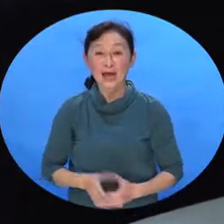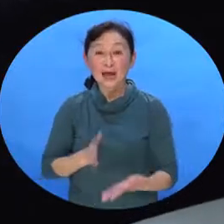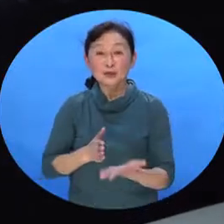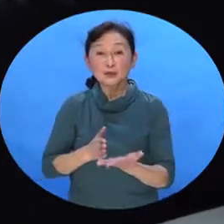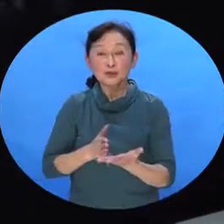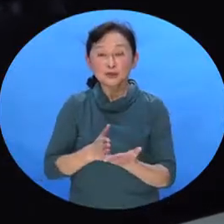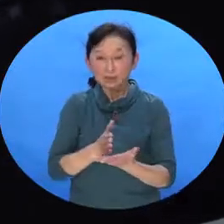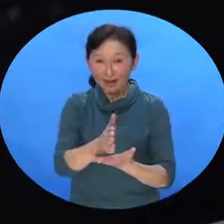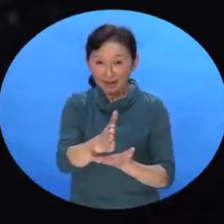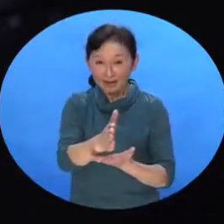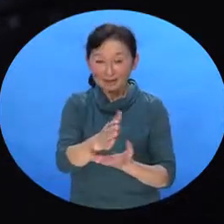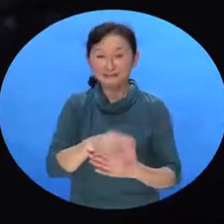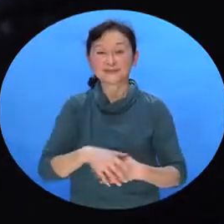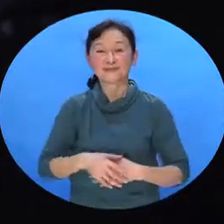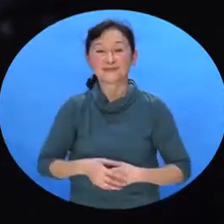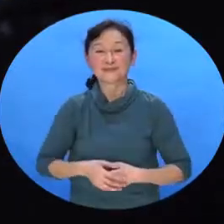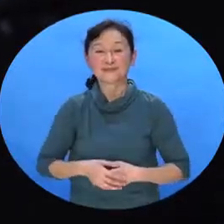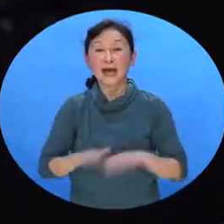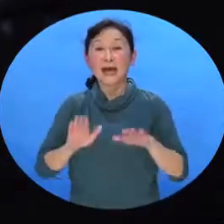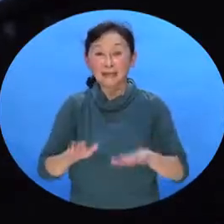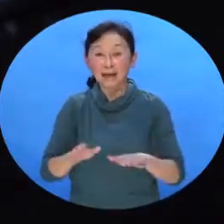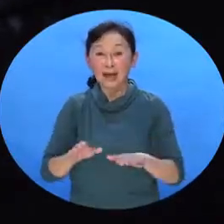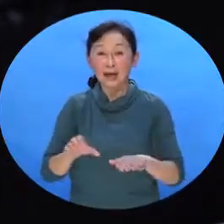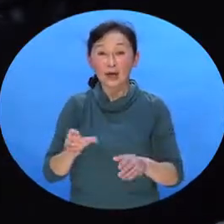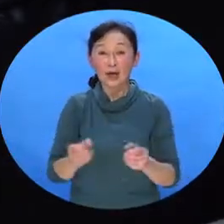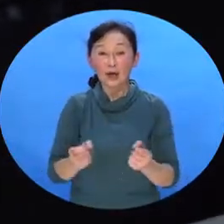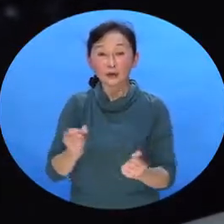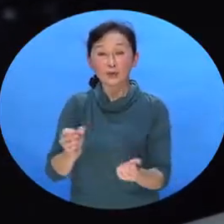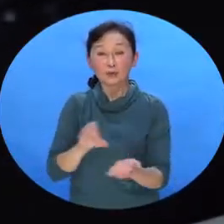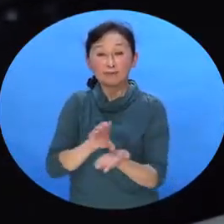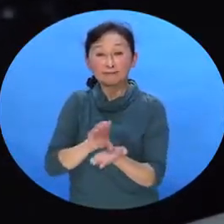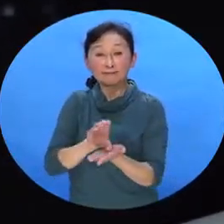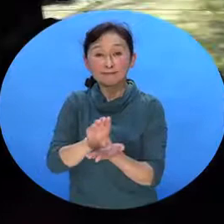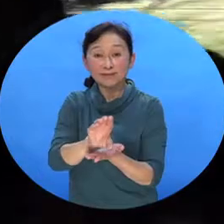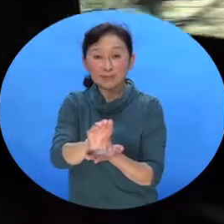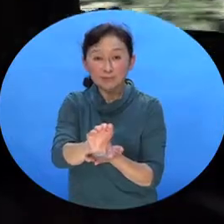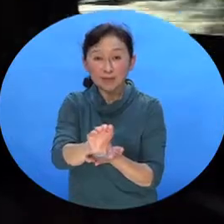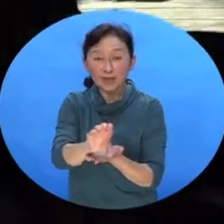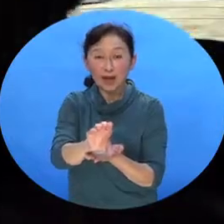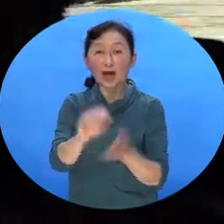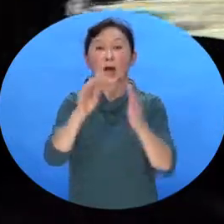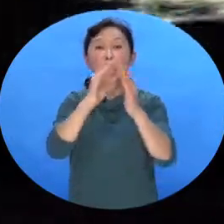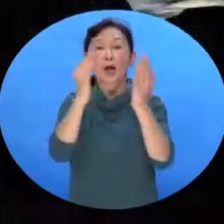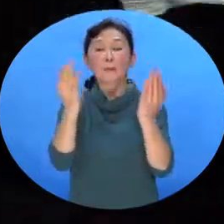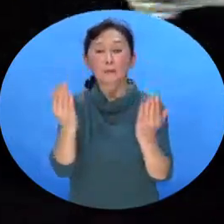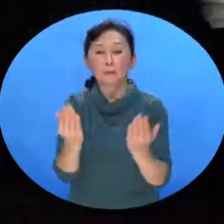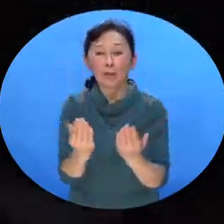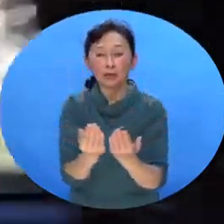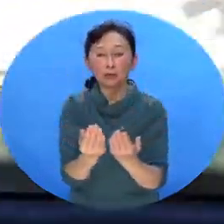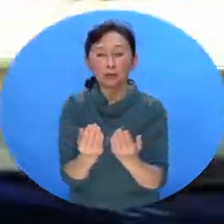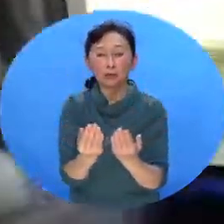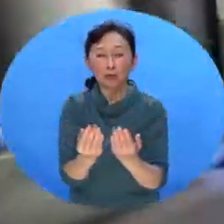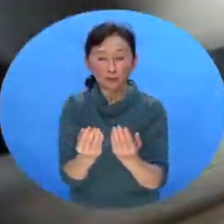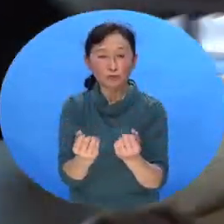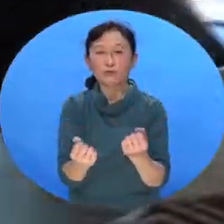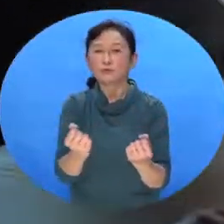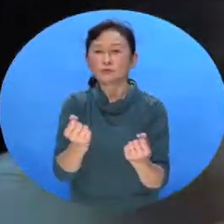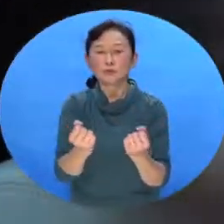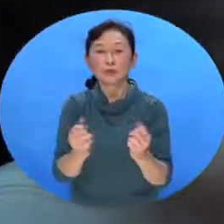出発。 今これがスタートしたってことですね。全く くハンドルに触れてません